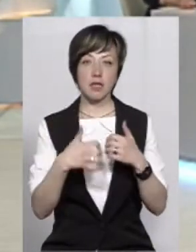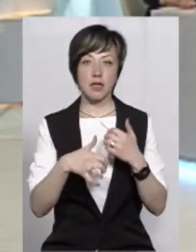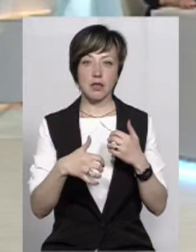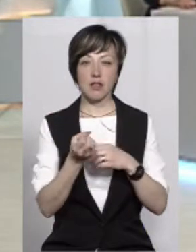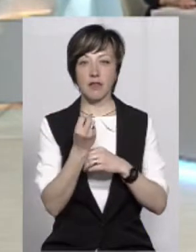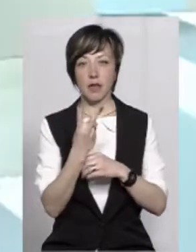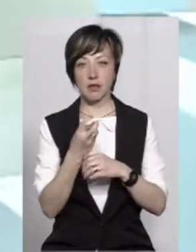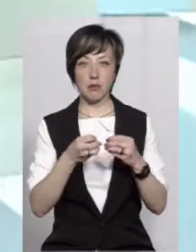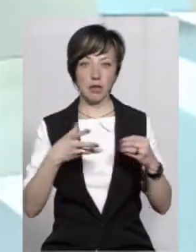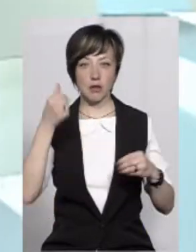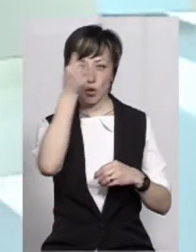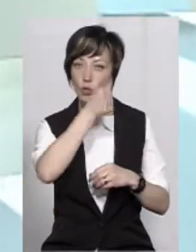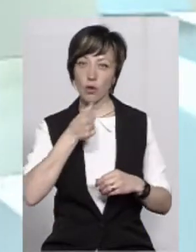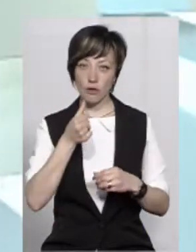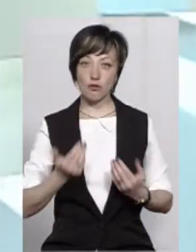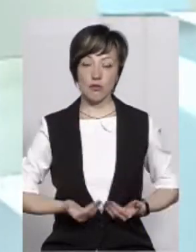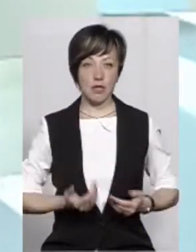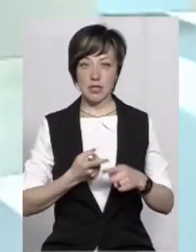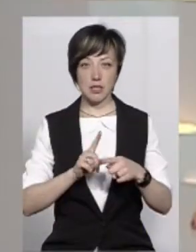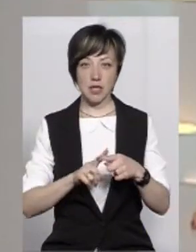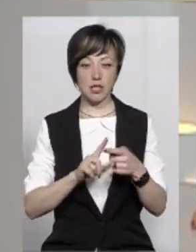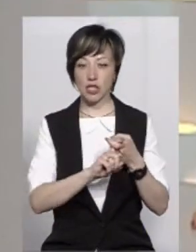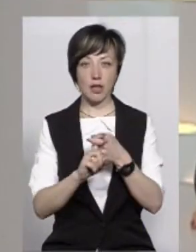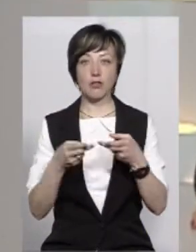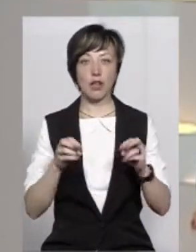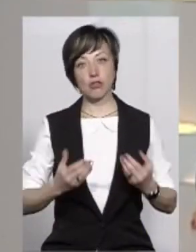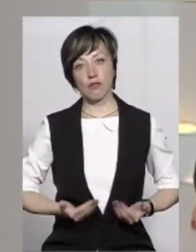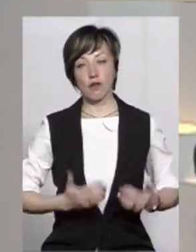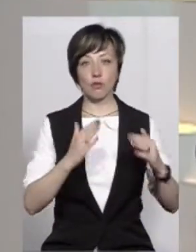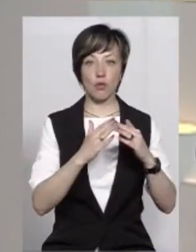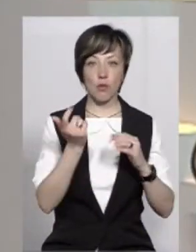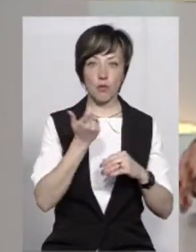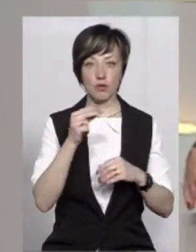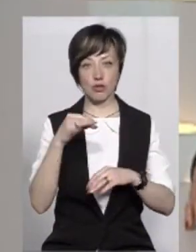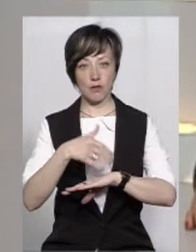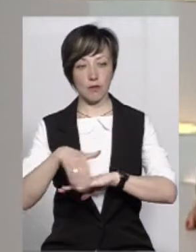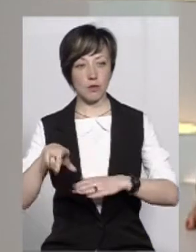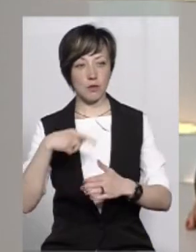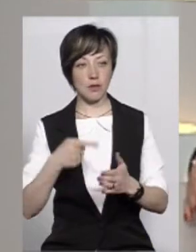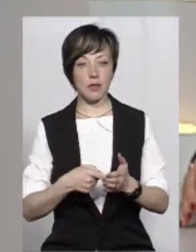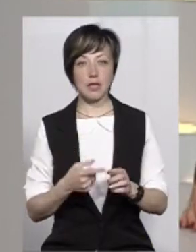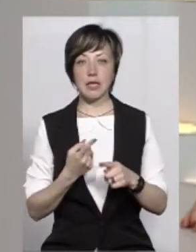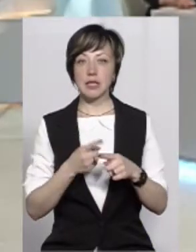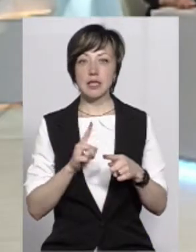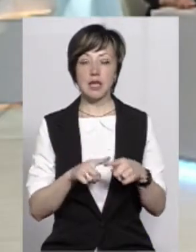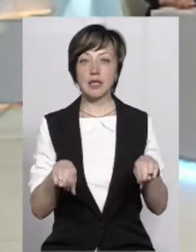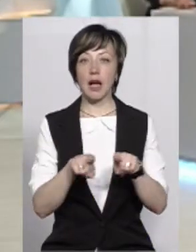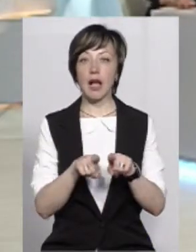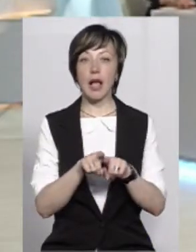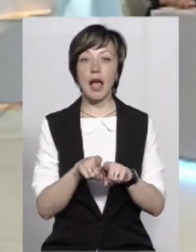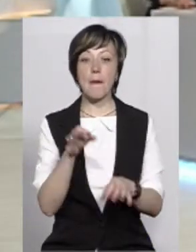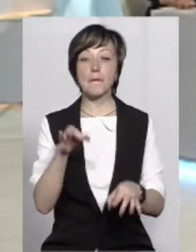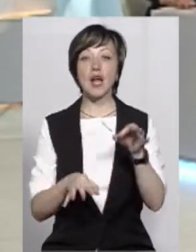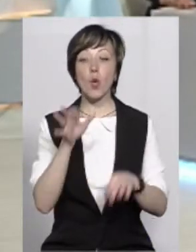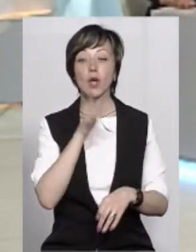середньому десь 12-15 років. І це не залежить від того, де вона живе, у хазяїна чи на вулиці? Ну, це є такий біологічний